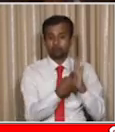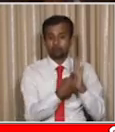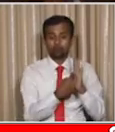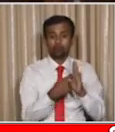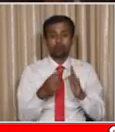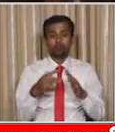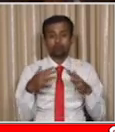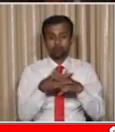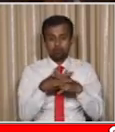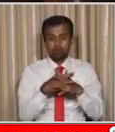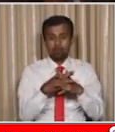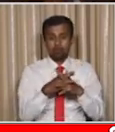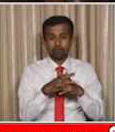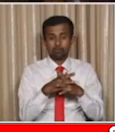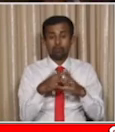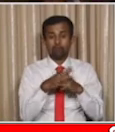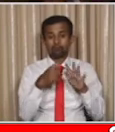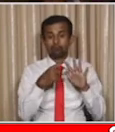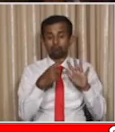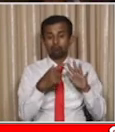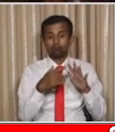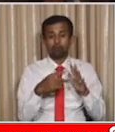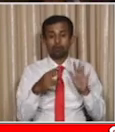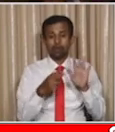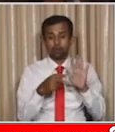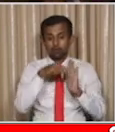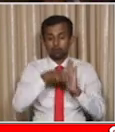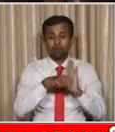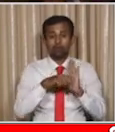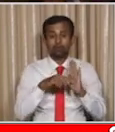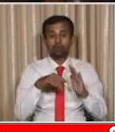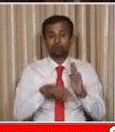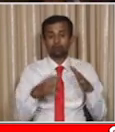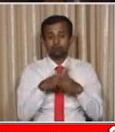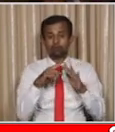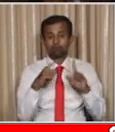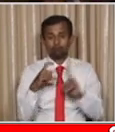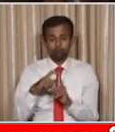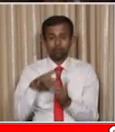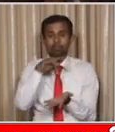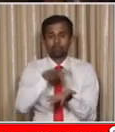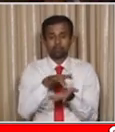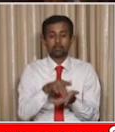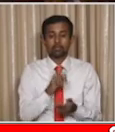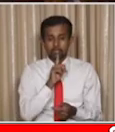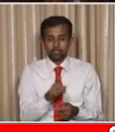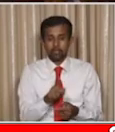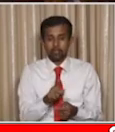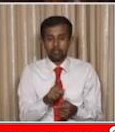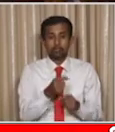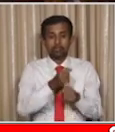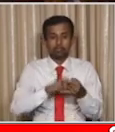வடுதல் தீவு வெஸ்ட், வடுதல் தீவு நோர்த், வடுதல் தீவு சென்டர் ஆகிய 15 கிராம அலுவலர்